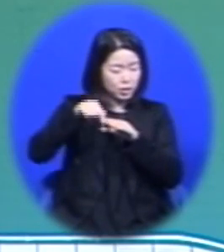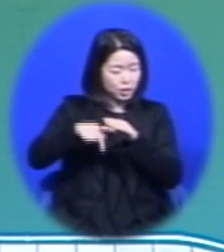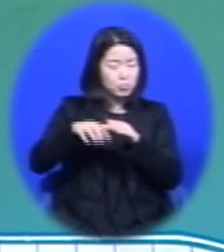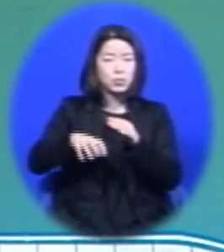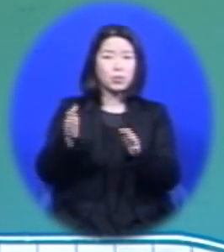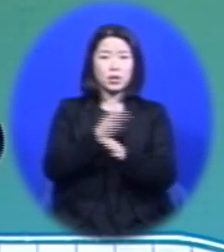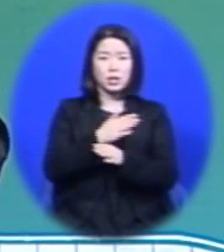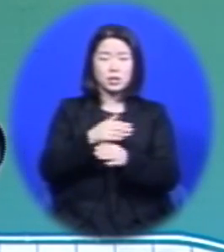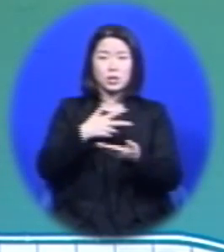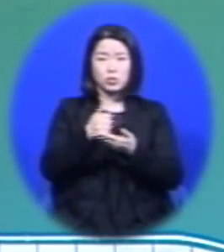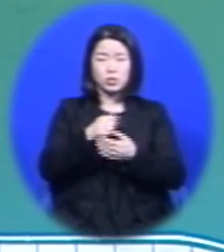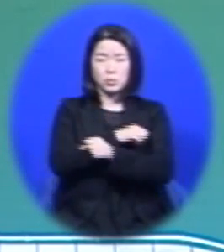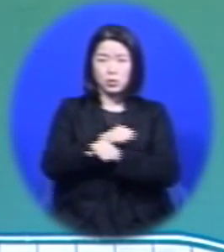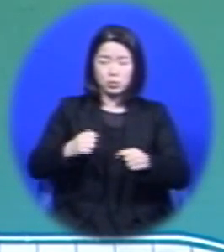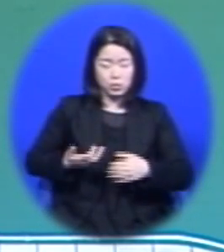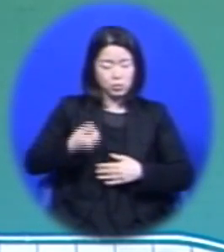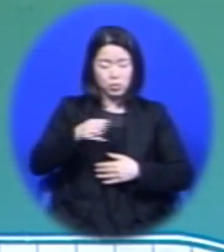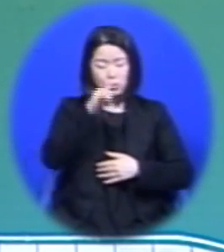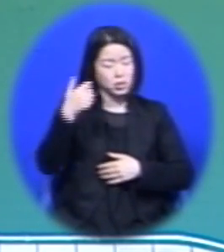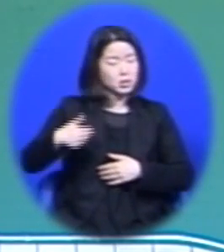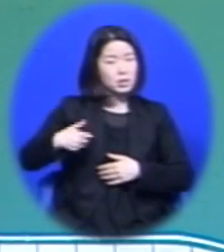용서를 누리고 있지 못합니다